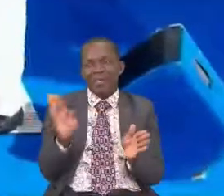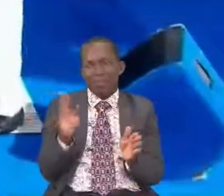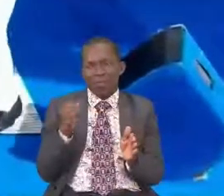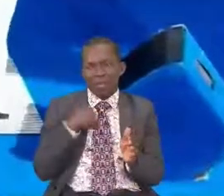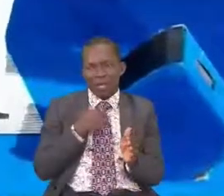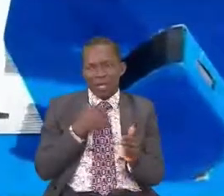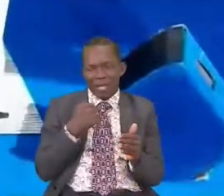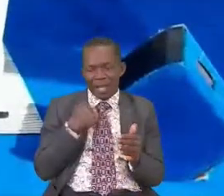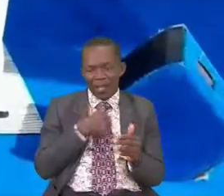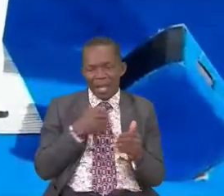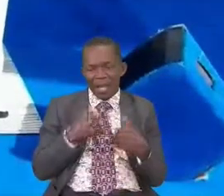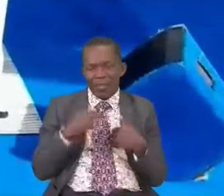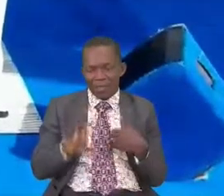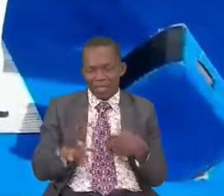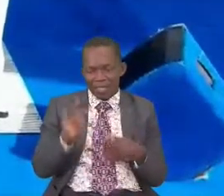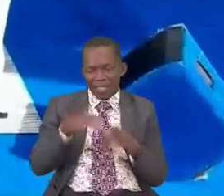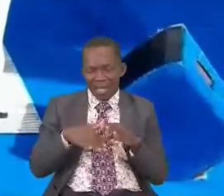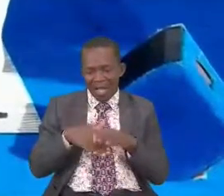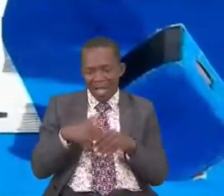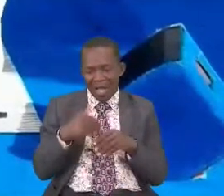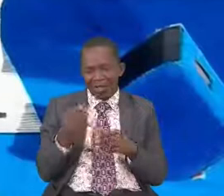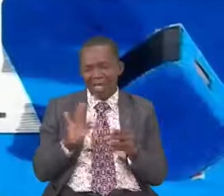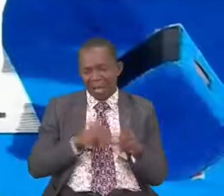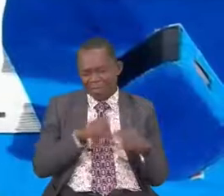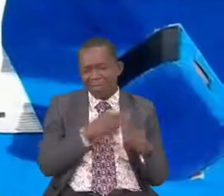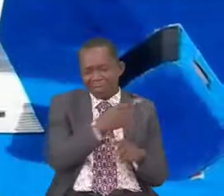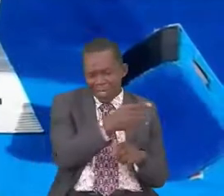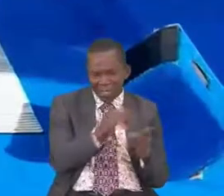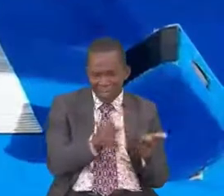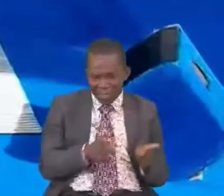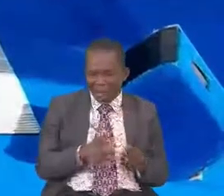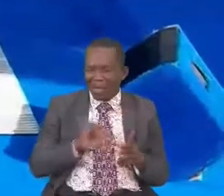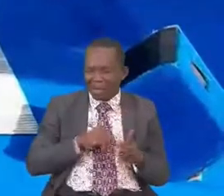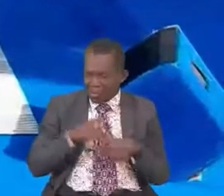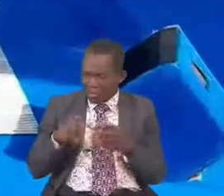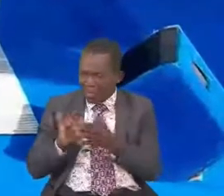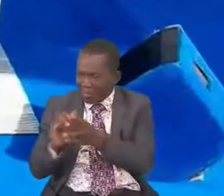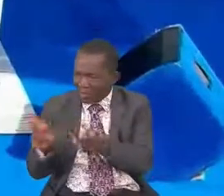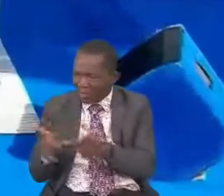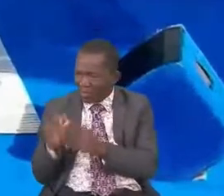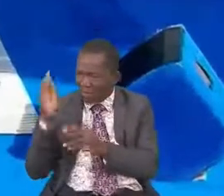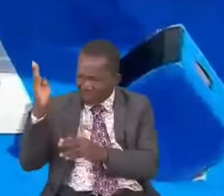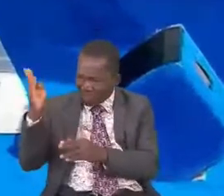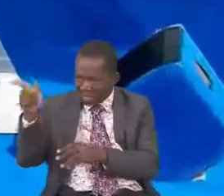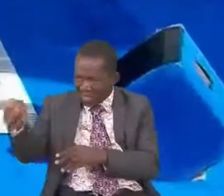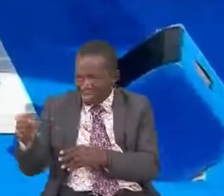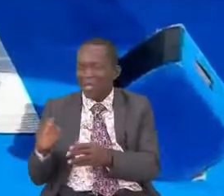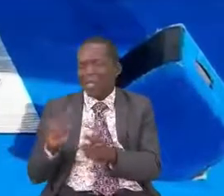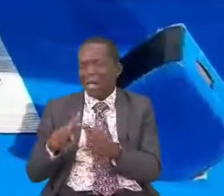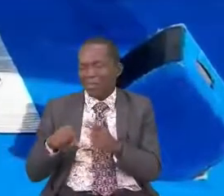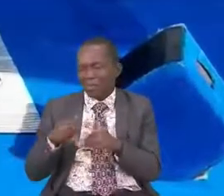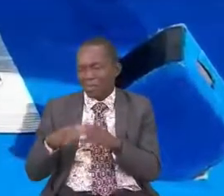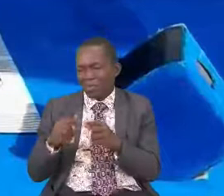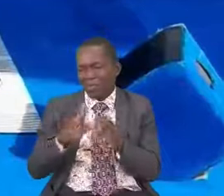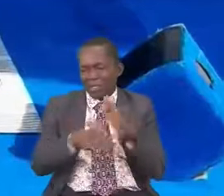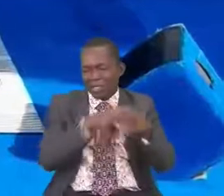Je vais dans tel lieu maintenant. Je vais prêcher là-bas maintenant. Je vais prêcher là-bas. Je vais établir une église